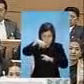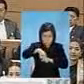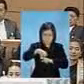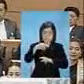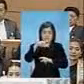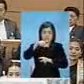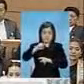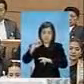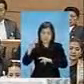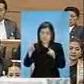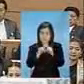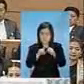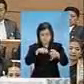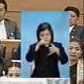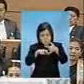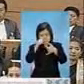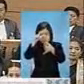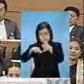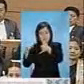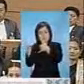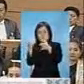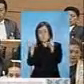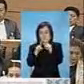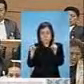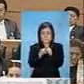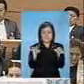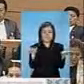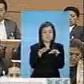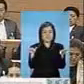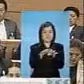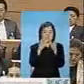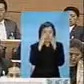าการก็อาจจะมีคนบวกคนลบนี่เป็นธรรมดาของปุถุชน